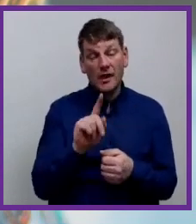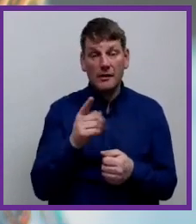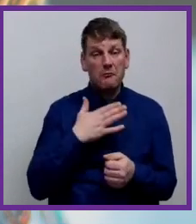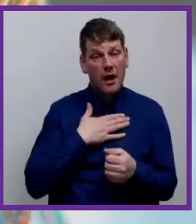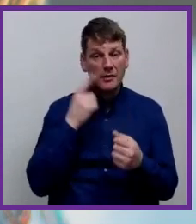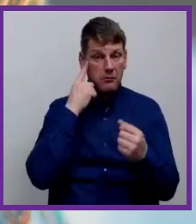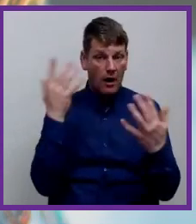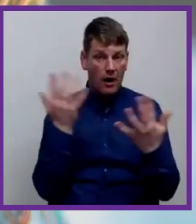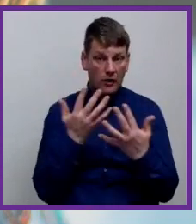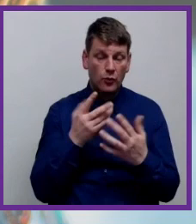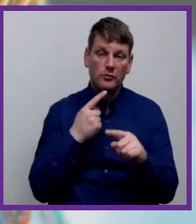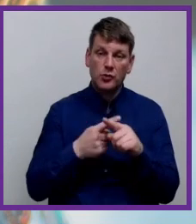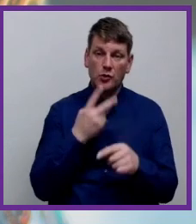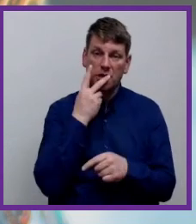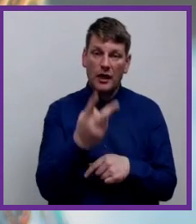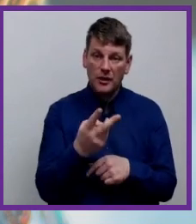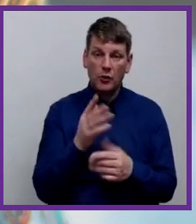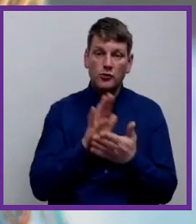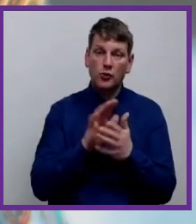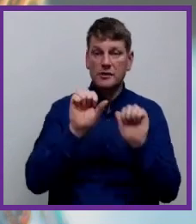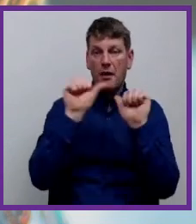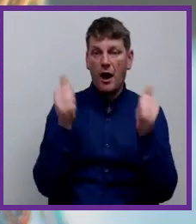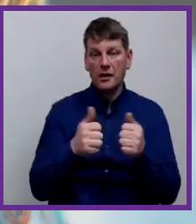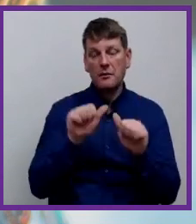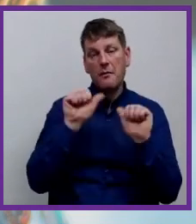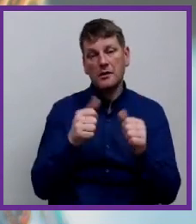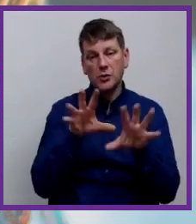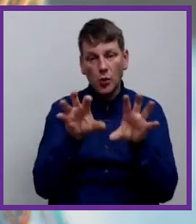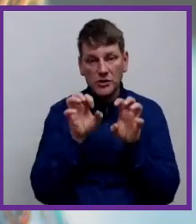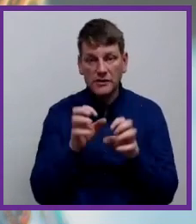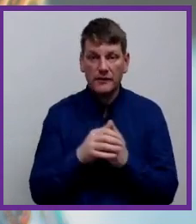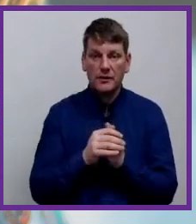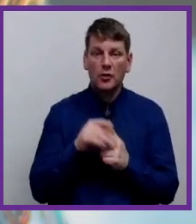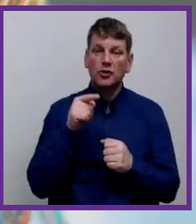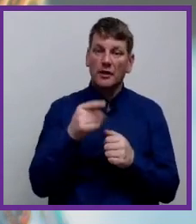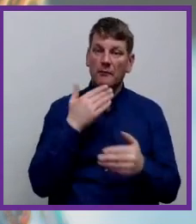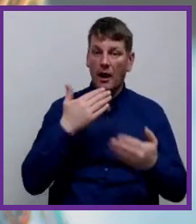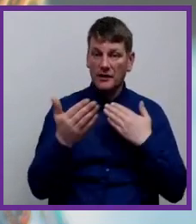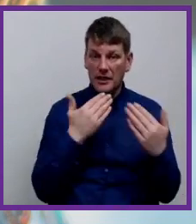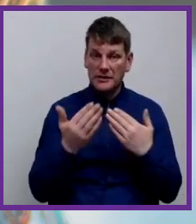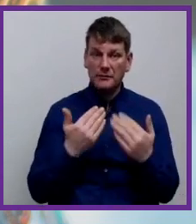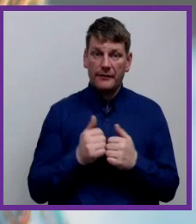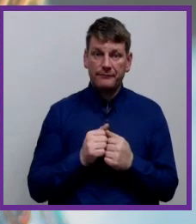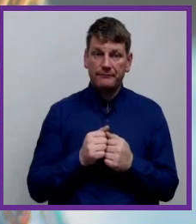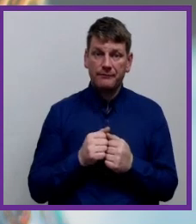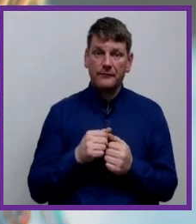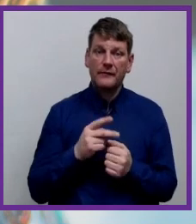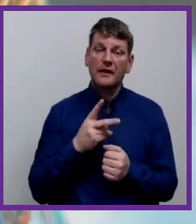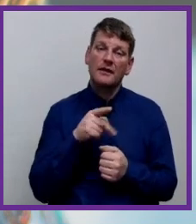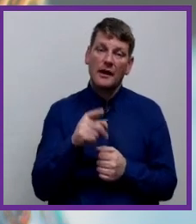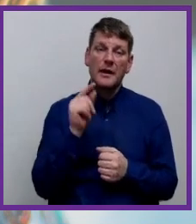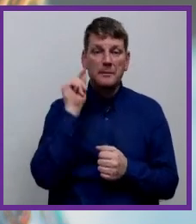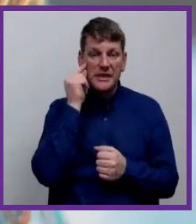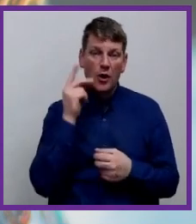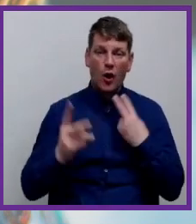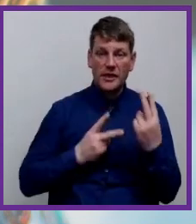pārdoms un skatījums uz mākslu, mākslas uztveri, uz šīm attiecībām no tāda psiholoģiskā,